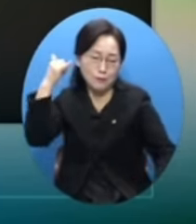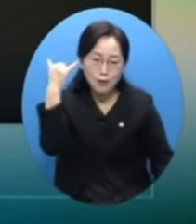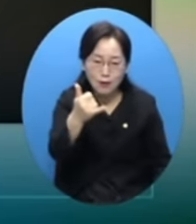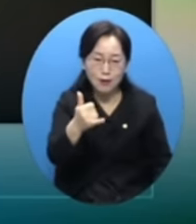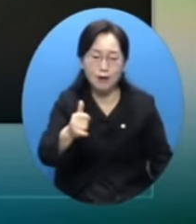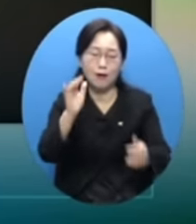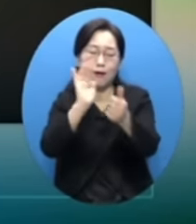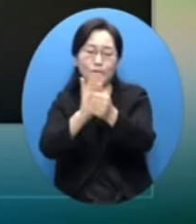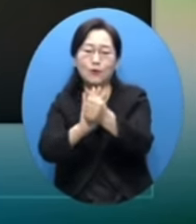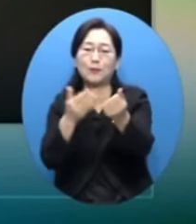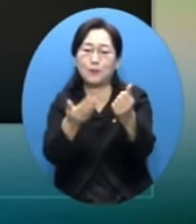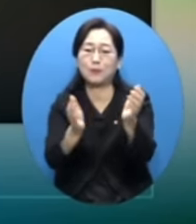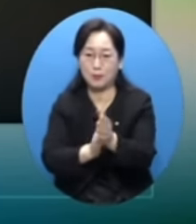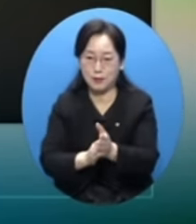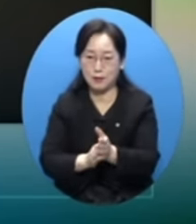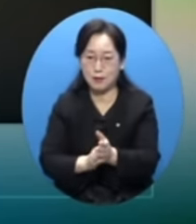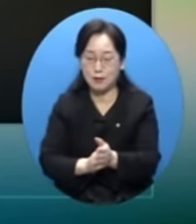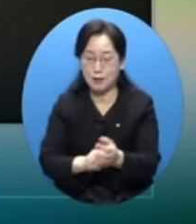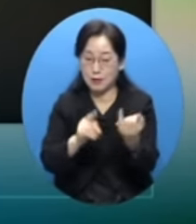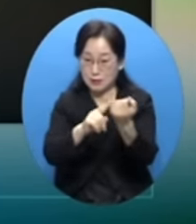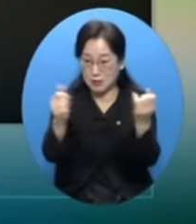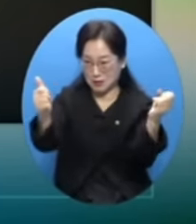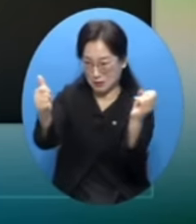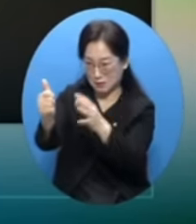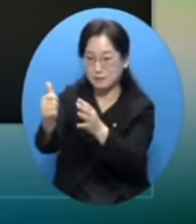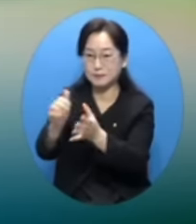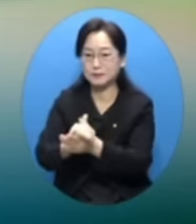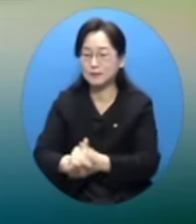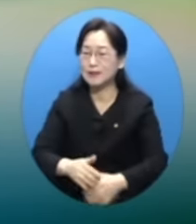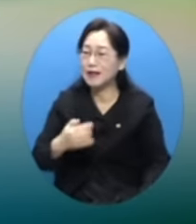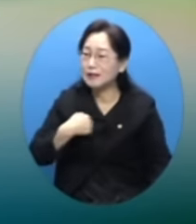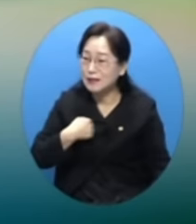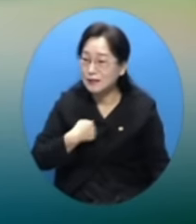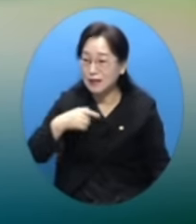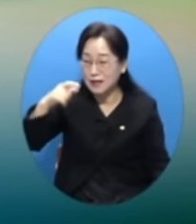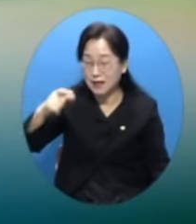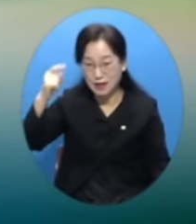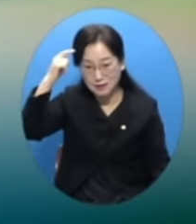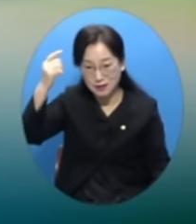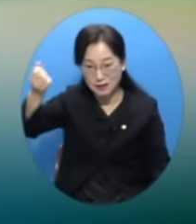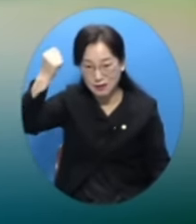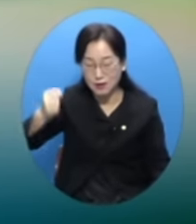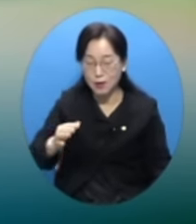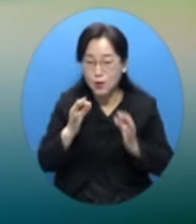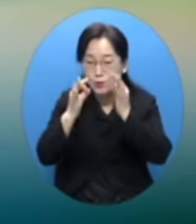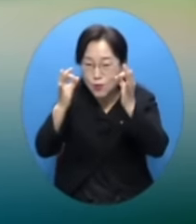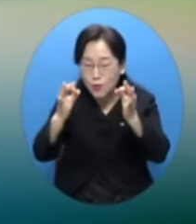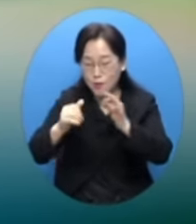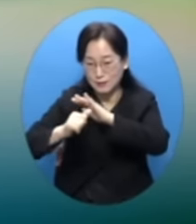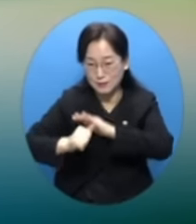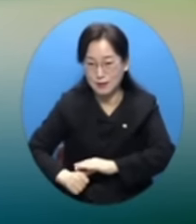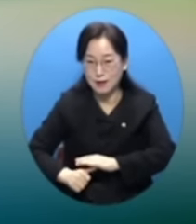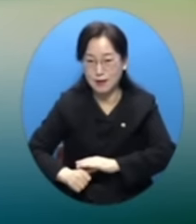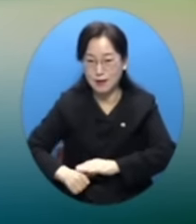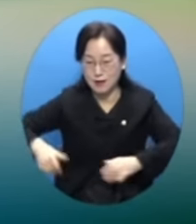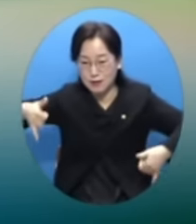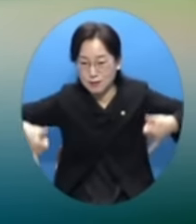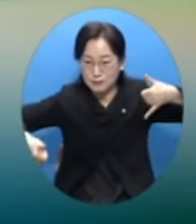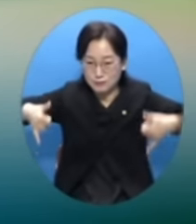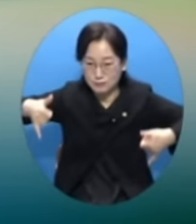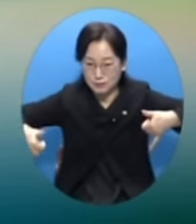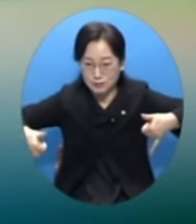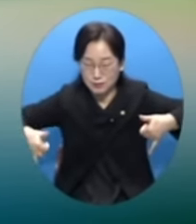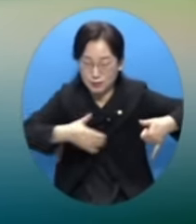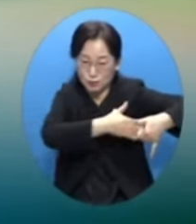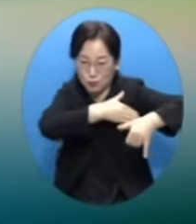그때 린다 다운이 이렇게 얘기했습니다. 나에게 강한 의지와 노력할 수 있는 인내와 크러치를 받을 수 있는